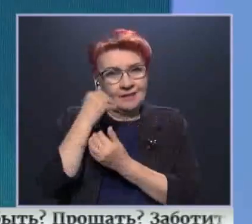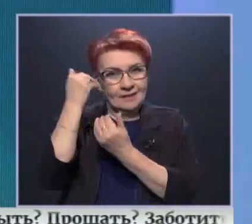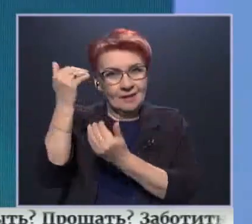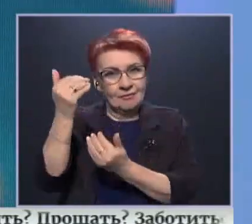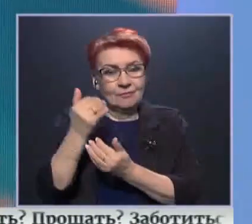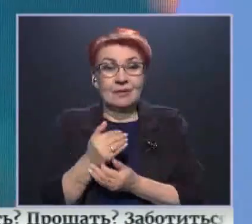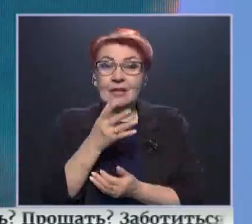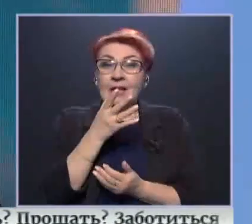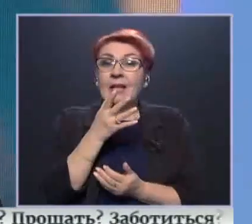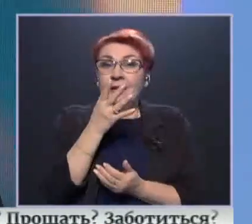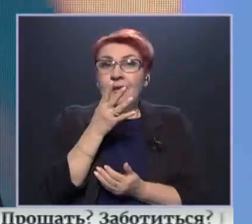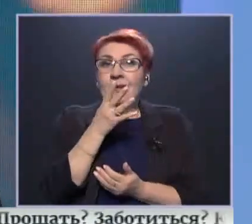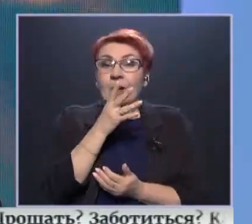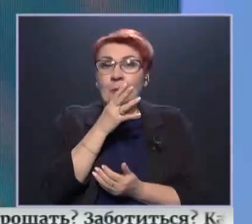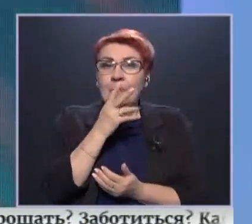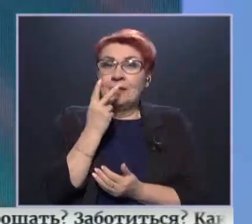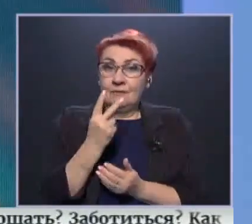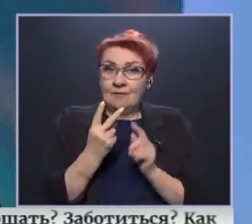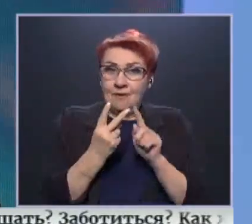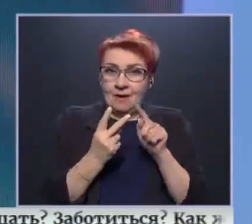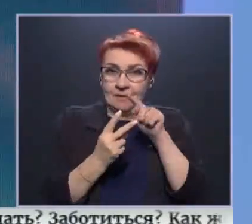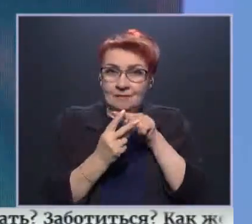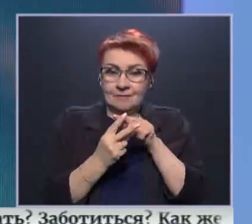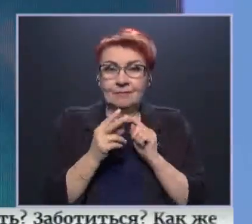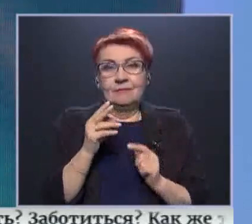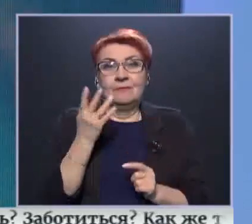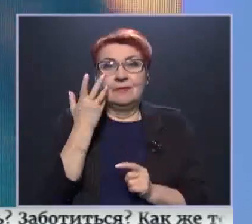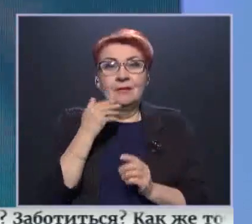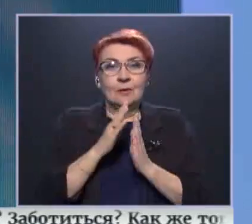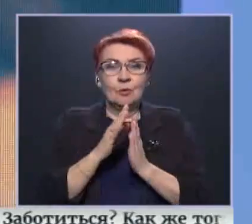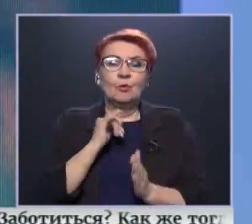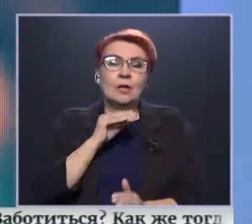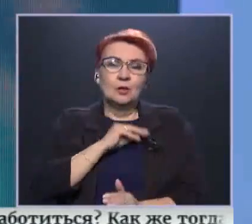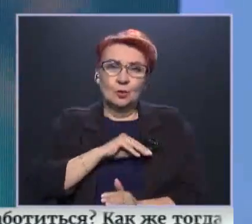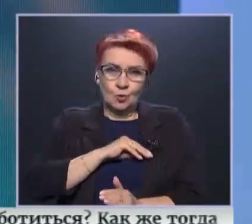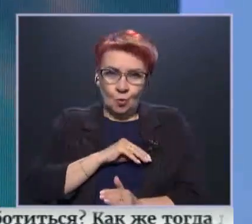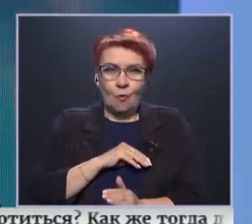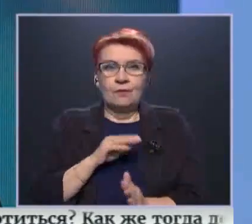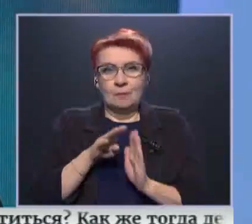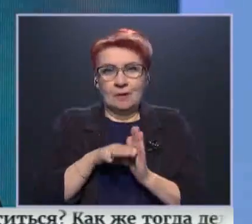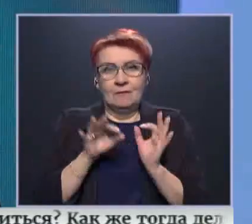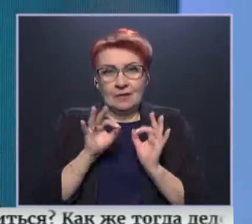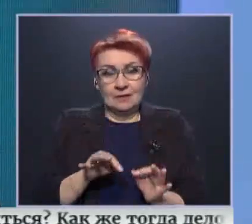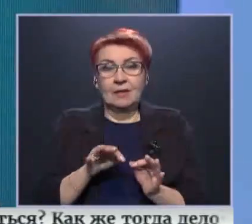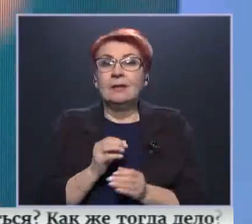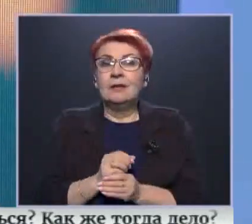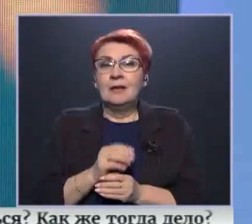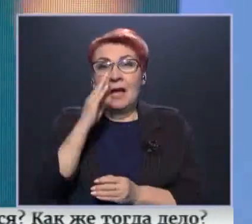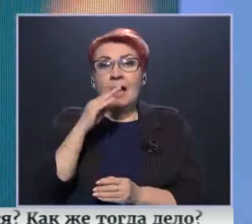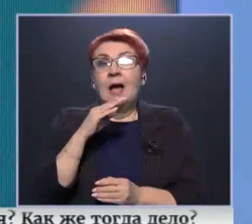очень интересных. Когда молится, все-таки, хотя наша передача духовная, ответ священника, но это не богослужение, это не